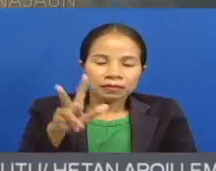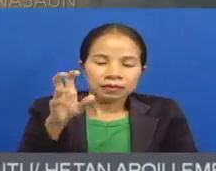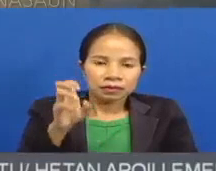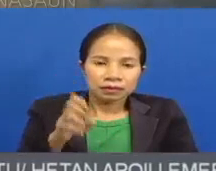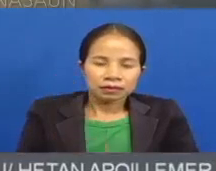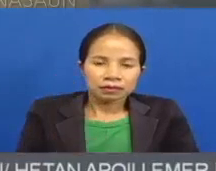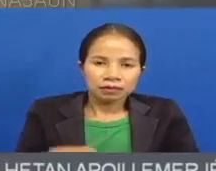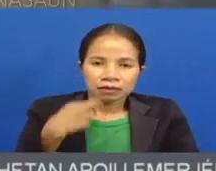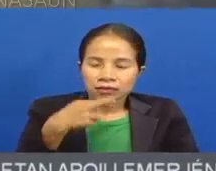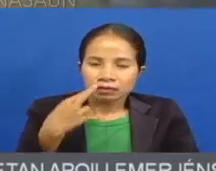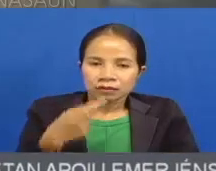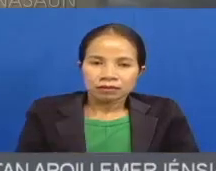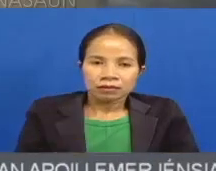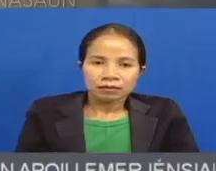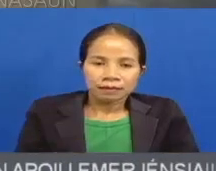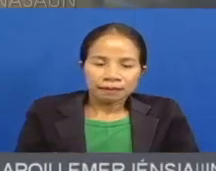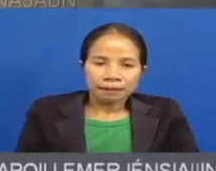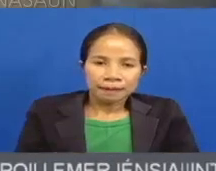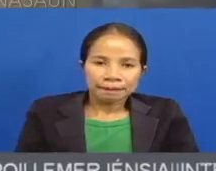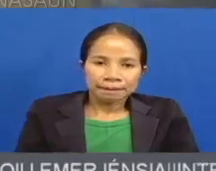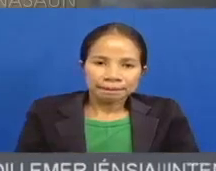1300 toba. Busquemos en total